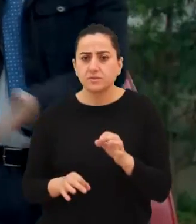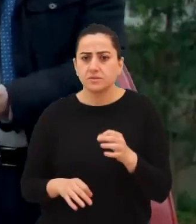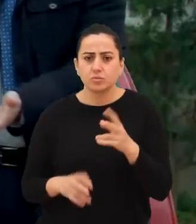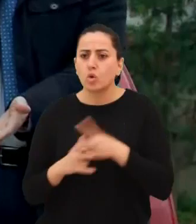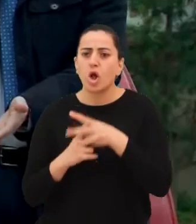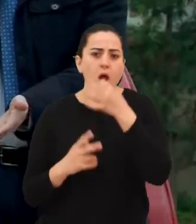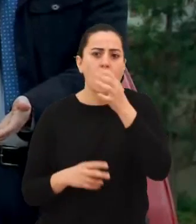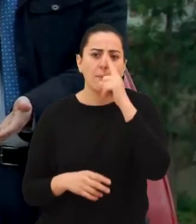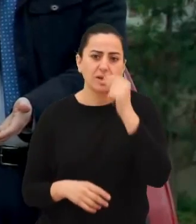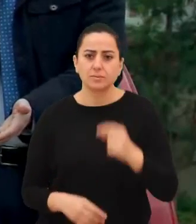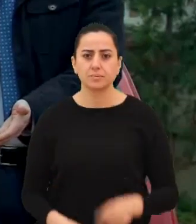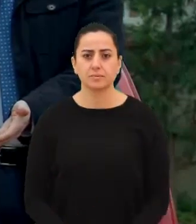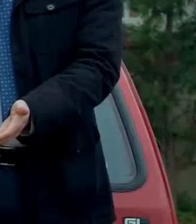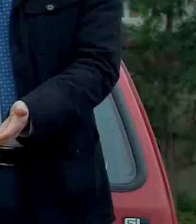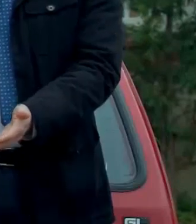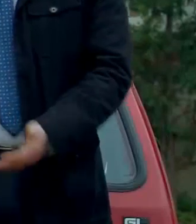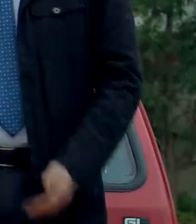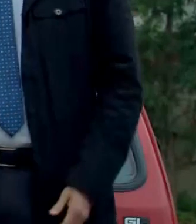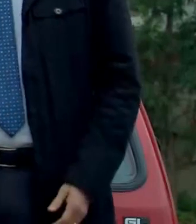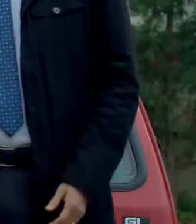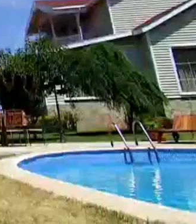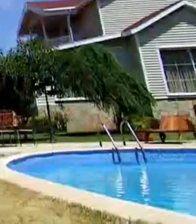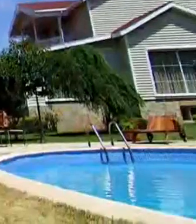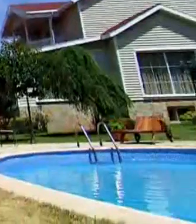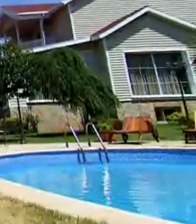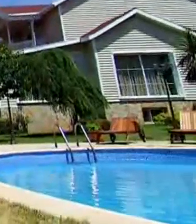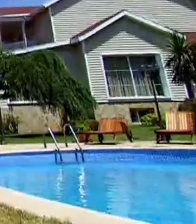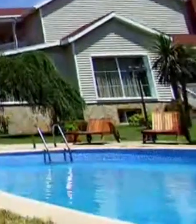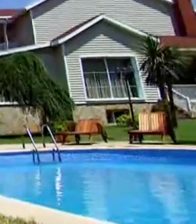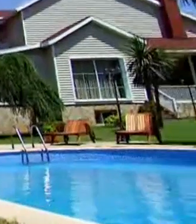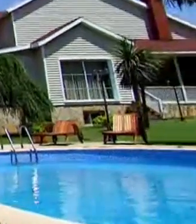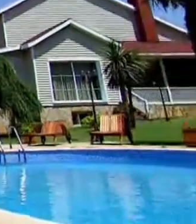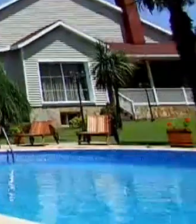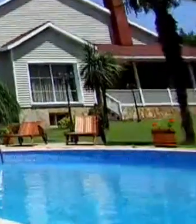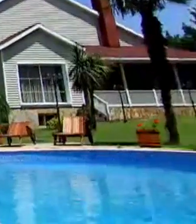Peki polise kim haber verdi? Bahçede etrafında panya ağaçları olan yüzme havuzu.